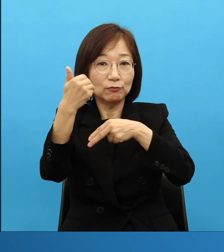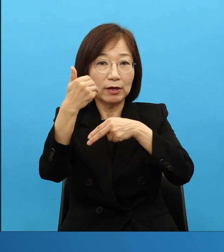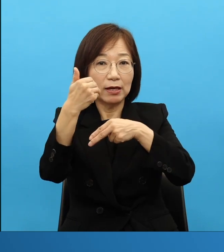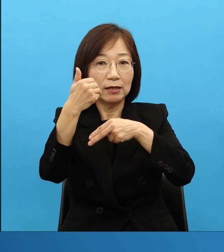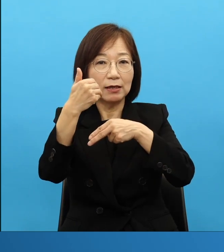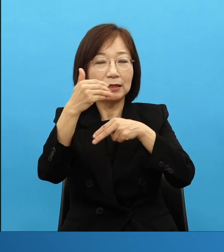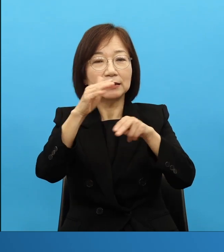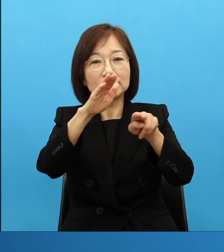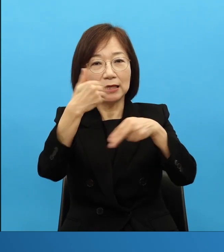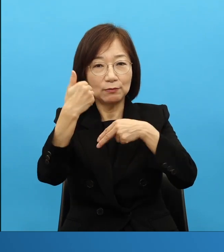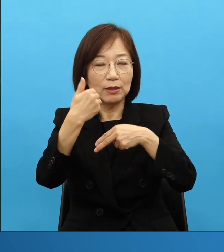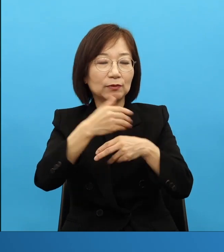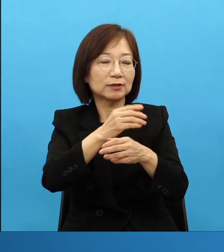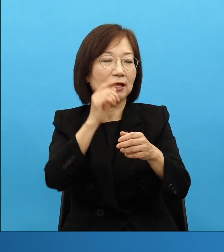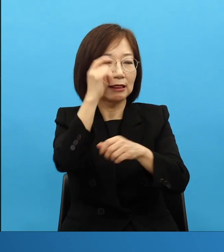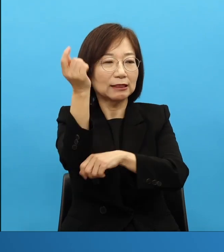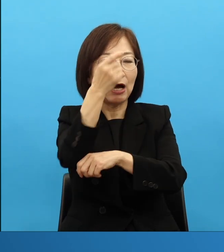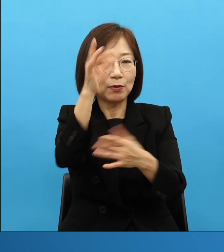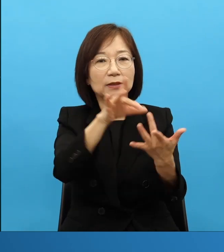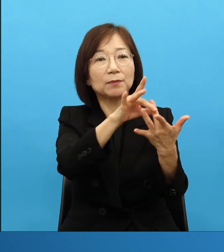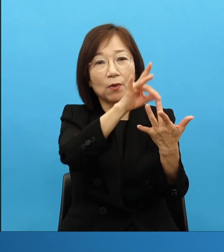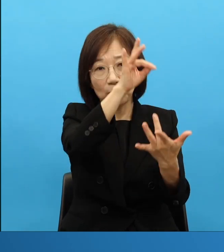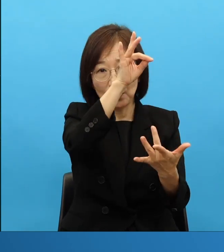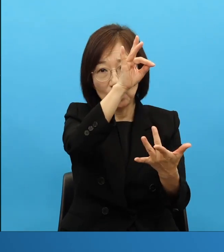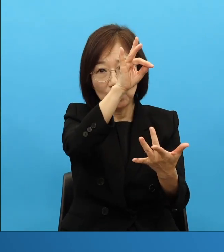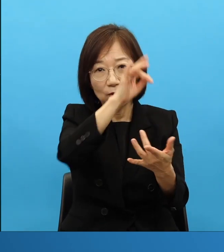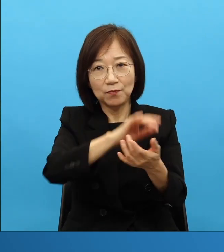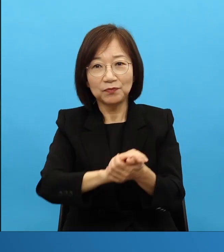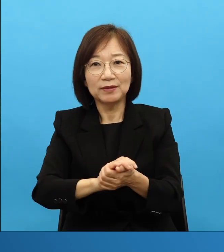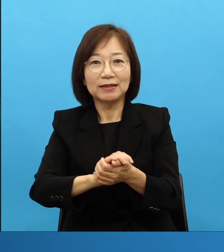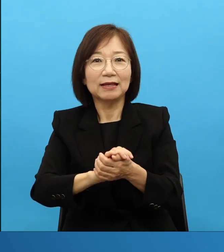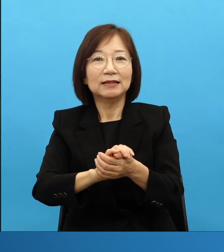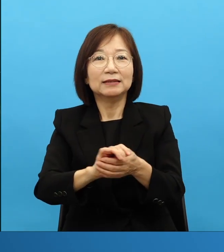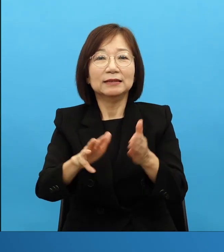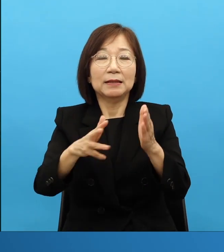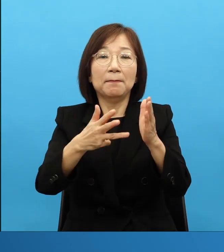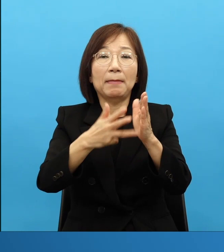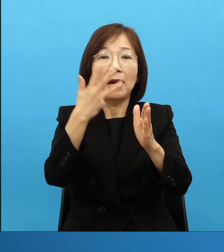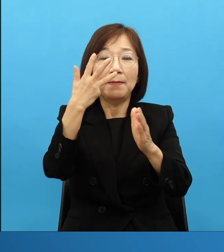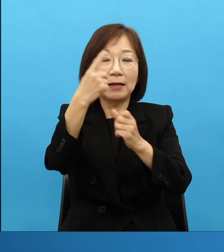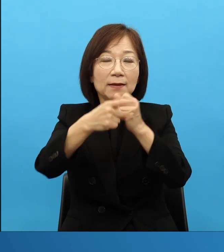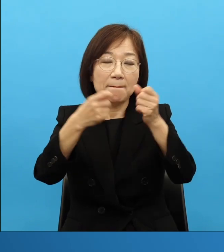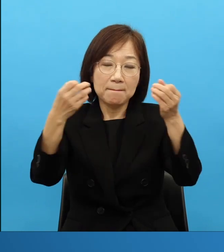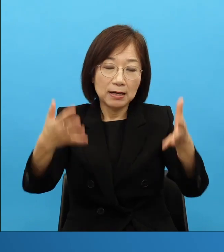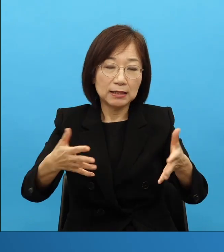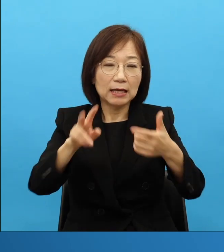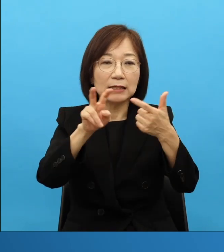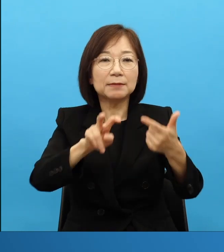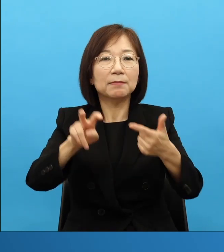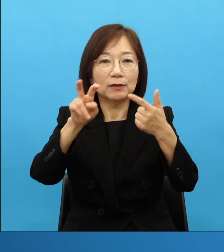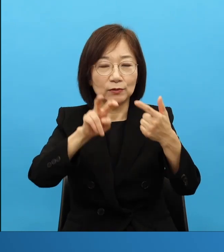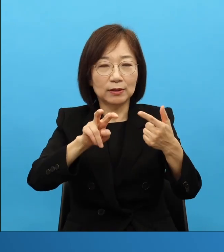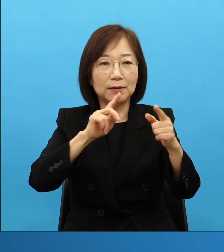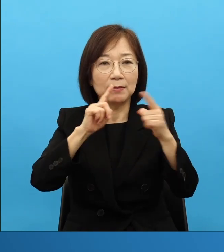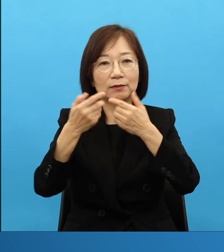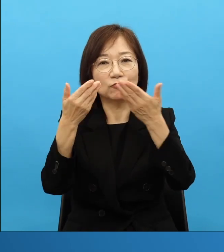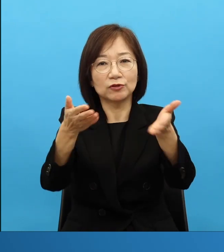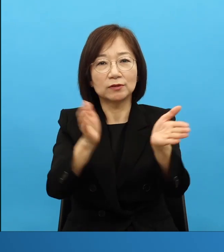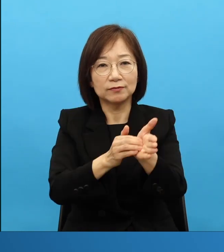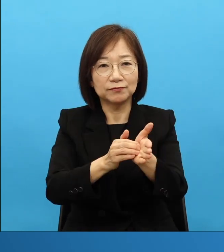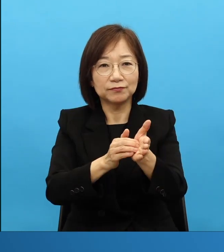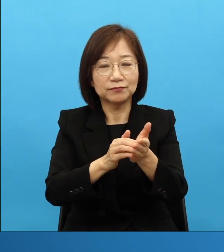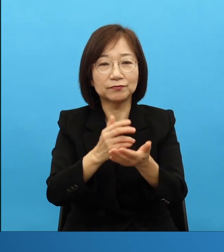800년 만에 회복됩니다. 주는 그리스도시요 살아계신